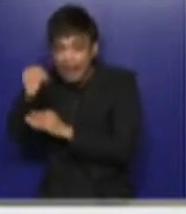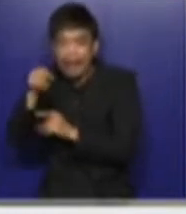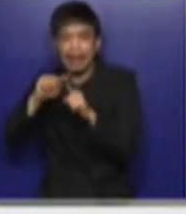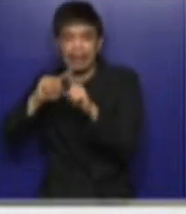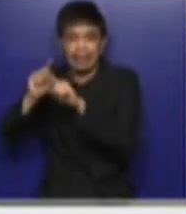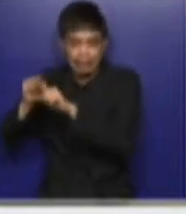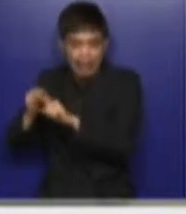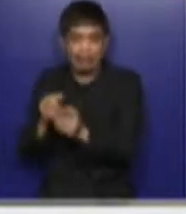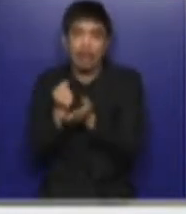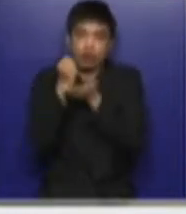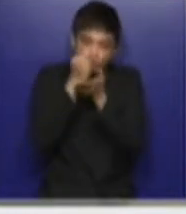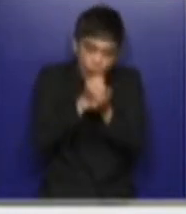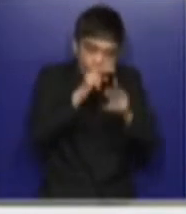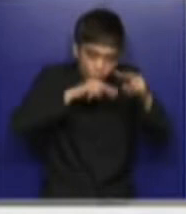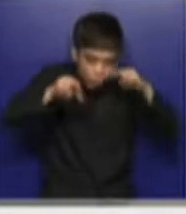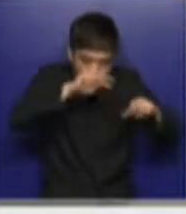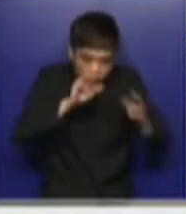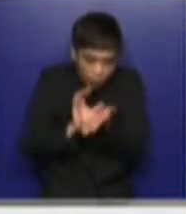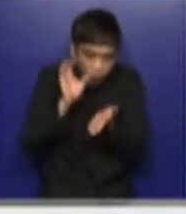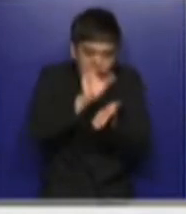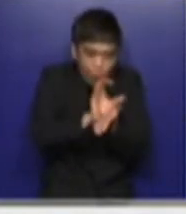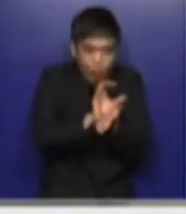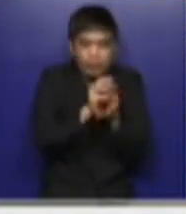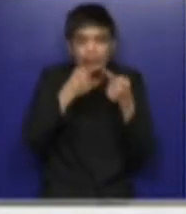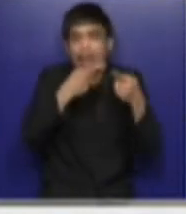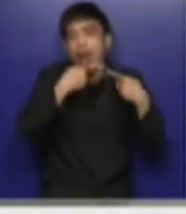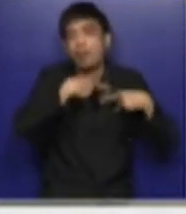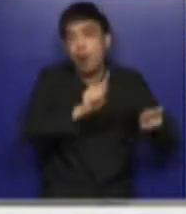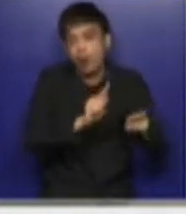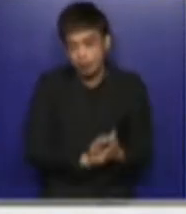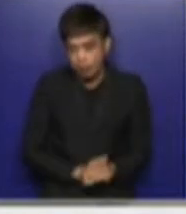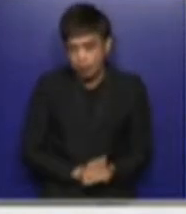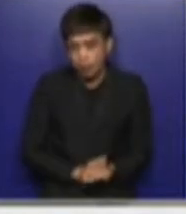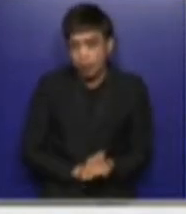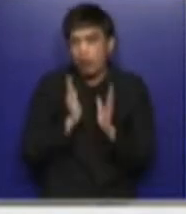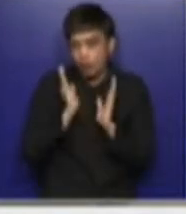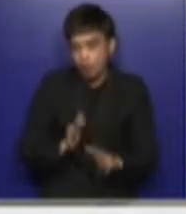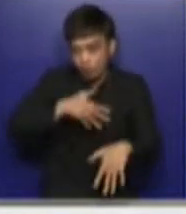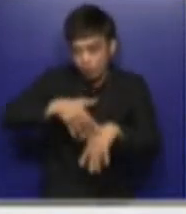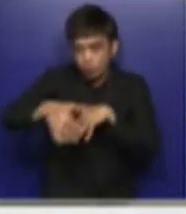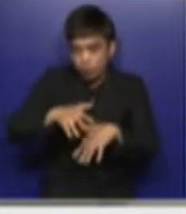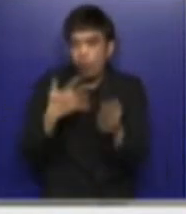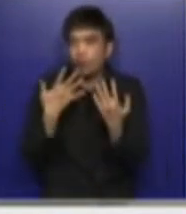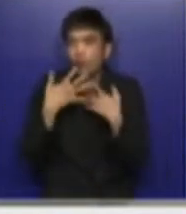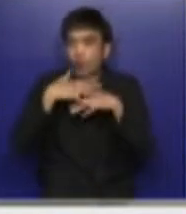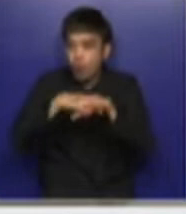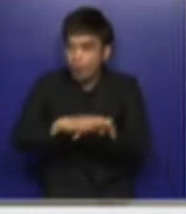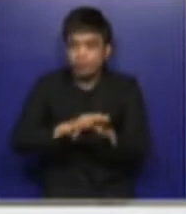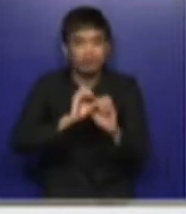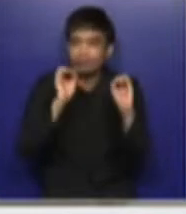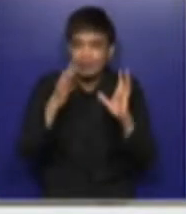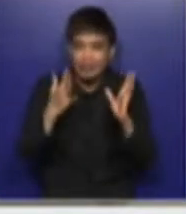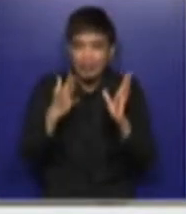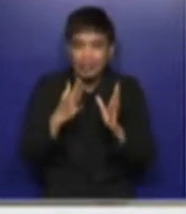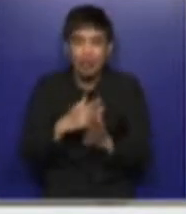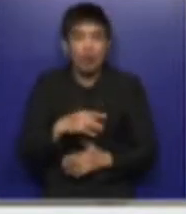าพไว้โดยไม่ได้ทำอะไรต่อค่ะท้องถิ่นขาดการมีส่วนร่วมขาดความรักความหวงแหนไม่ได้ตระหนักถึงคุณค่าของสิ่ง